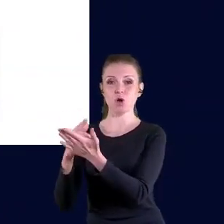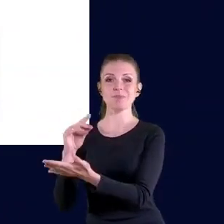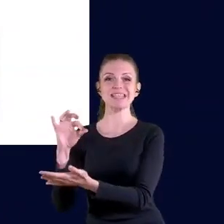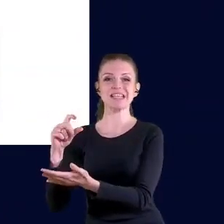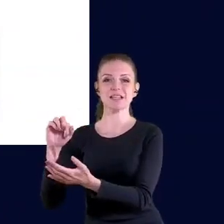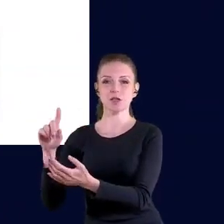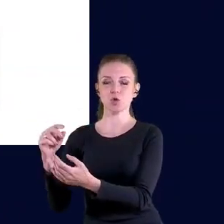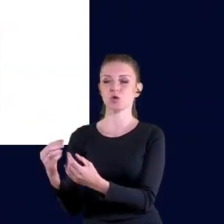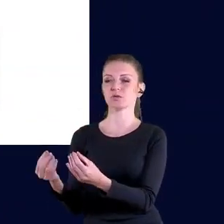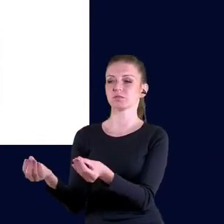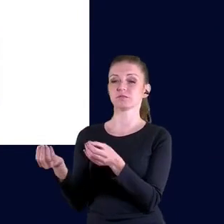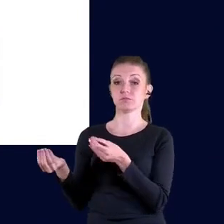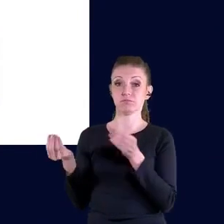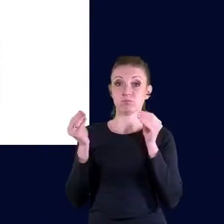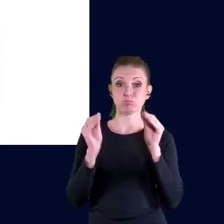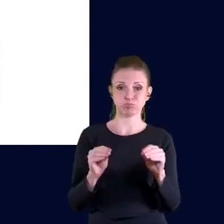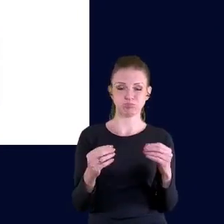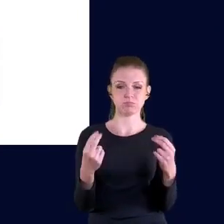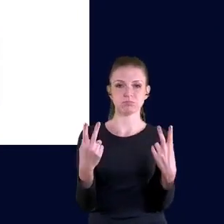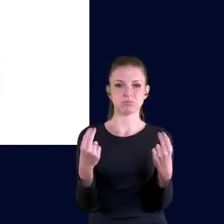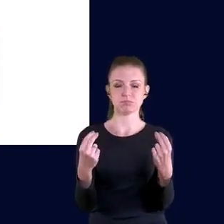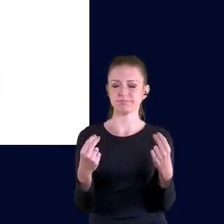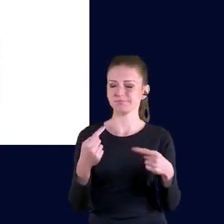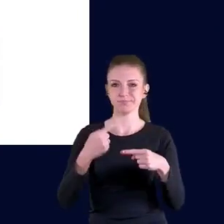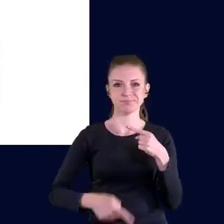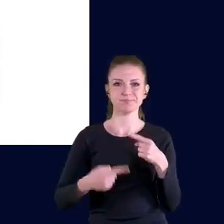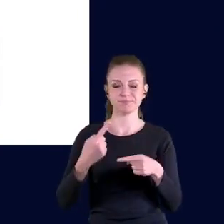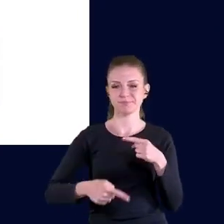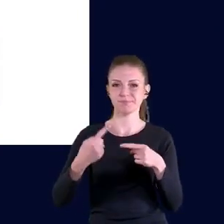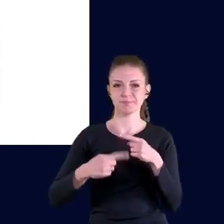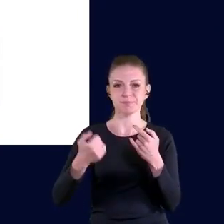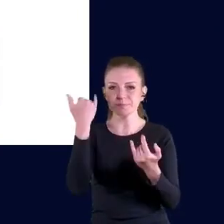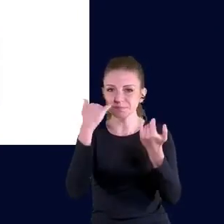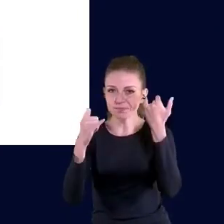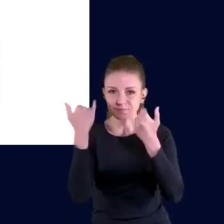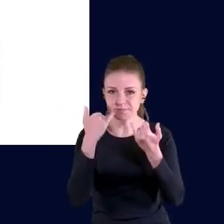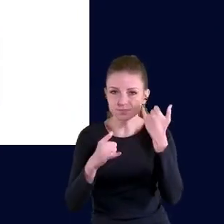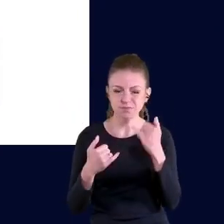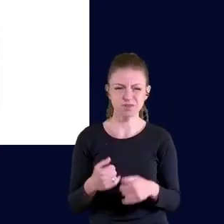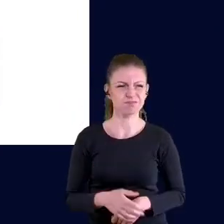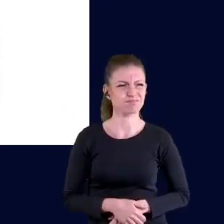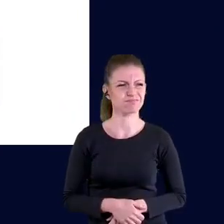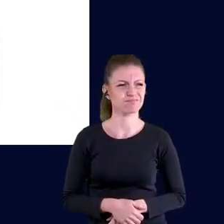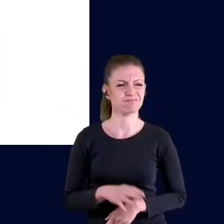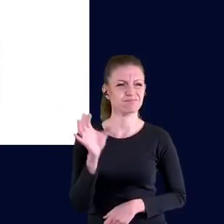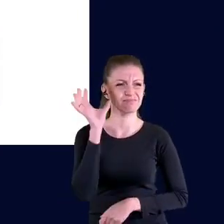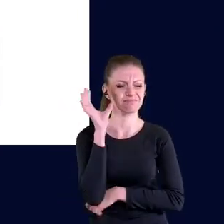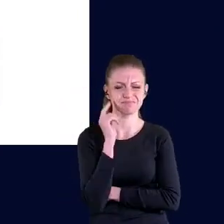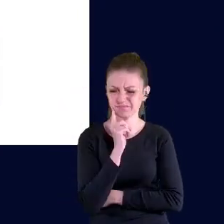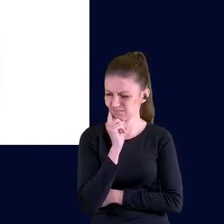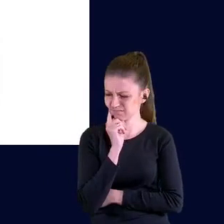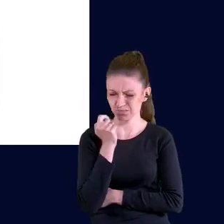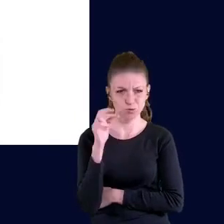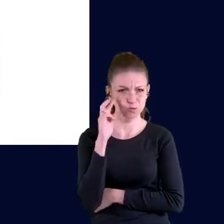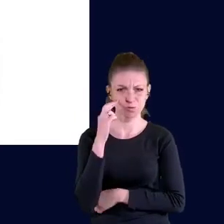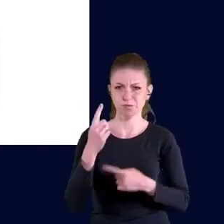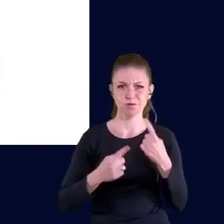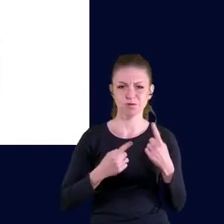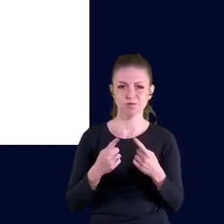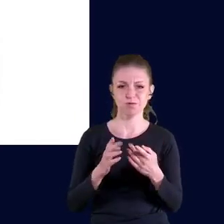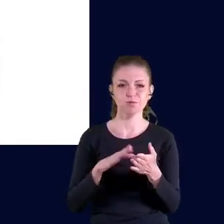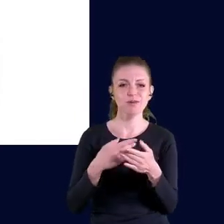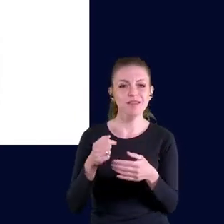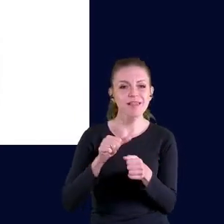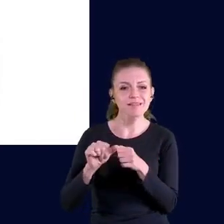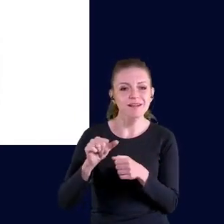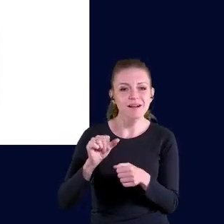były powiedzmy Tak jakby skrócone zastąpione były w taki sposób przedstawiony że mieli państwo na przykład to literkę s